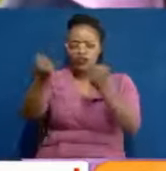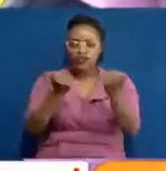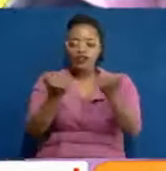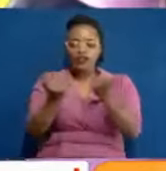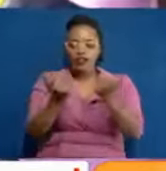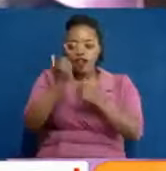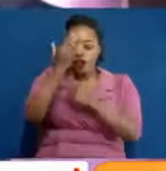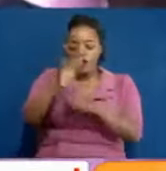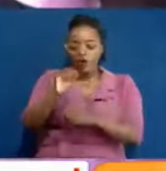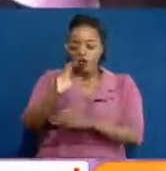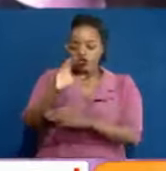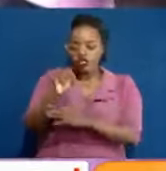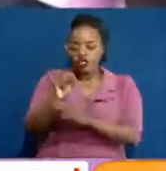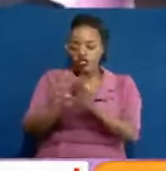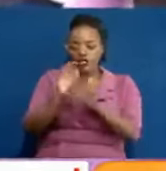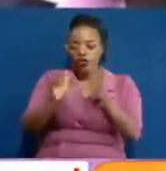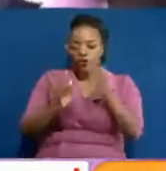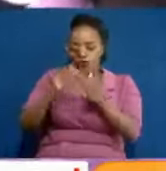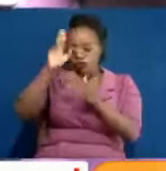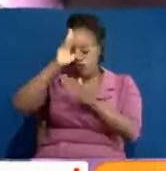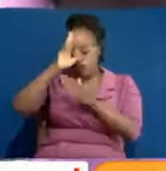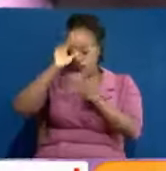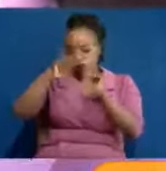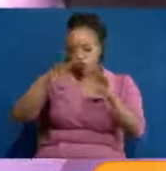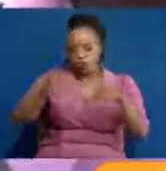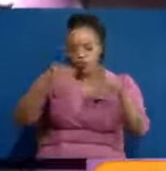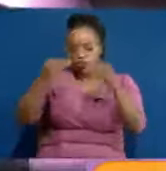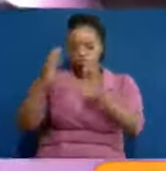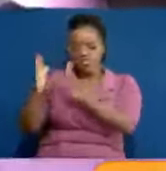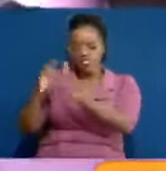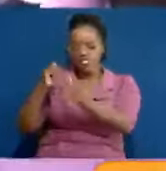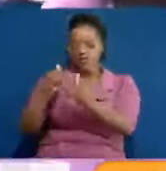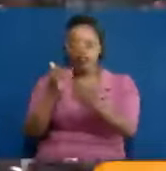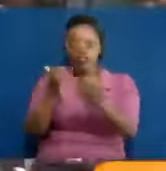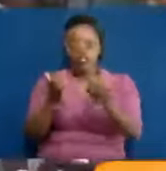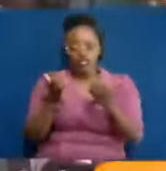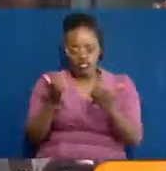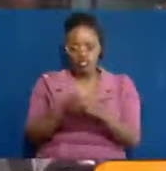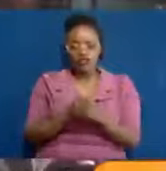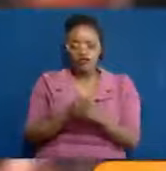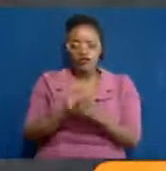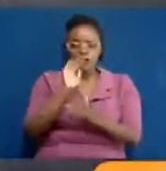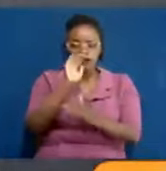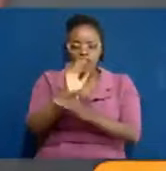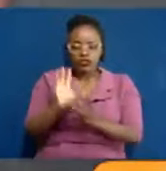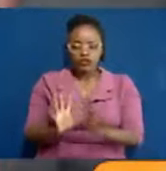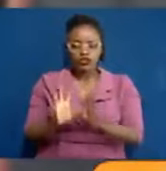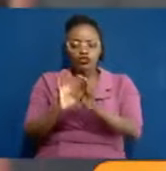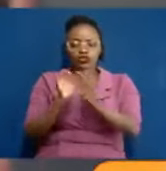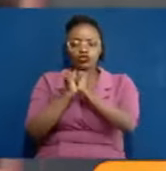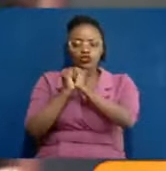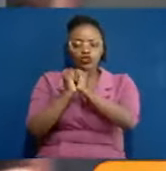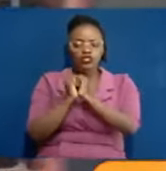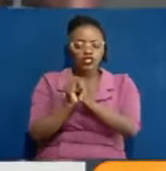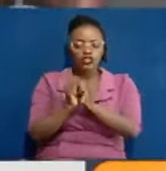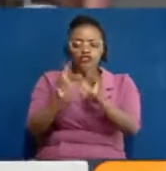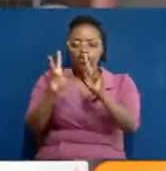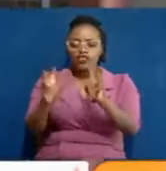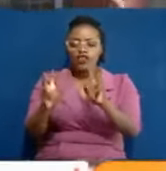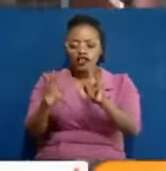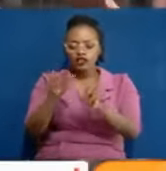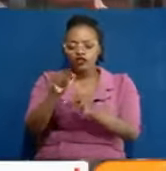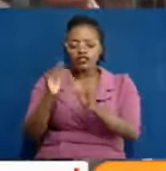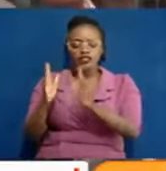ndio OCS na maskari waka waweza kupeana usalama unaohitajika. Naomba tushirikiane kwa masuala haya